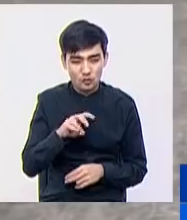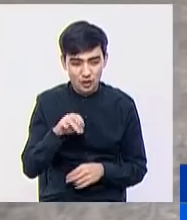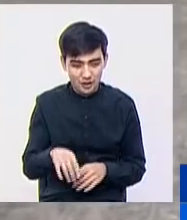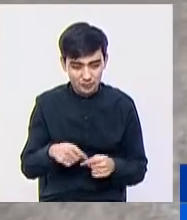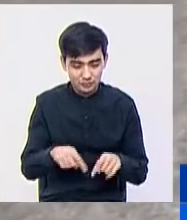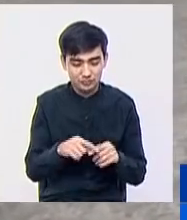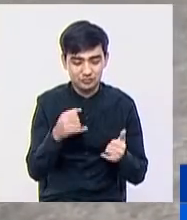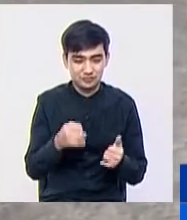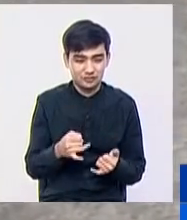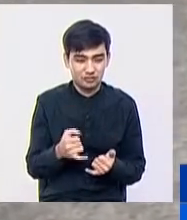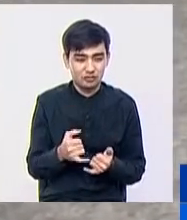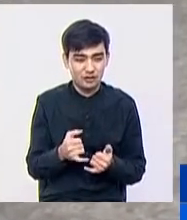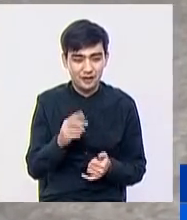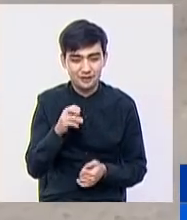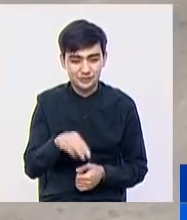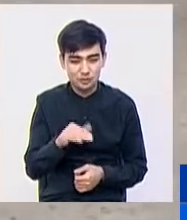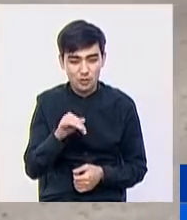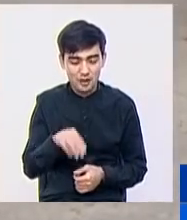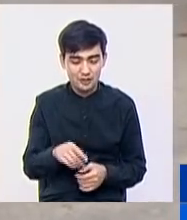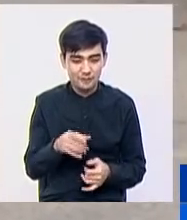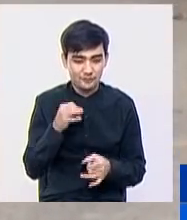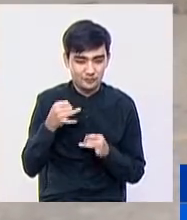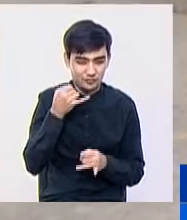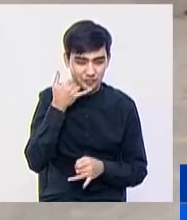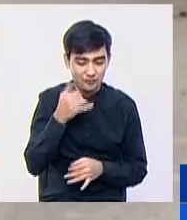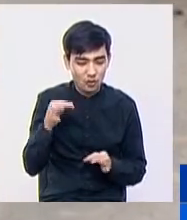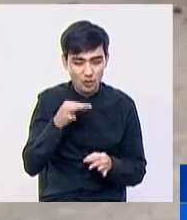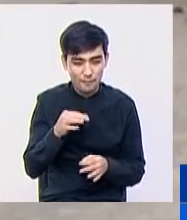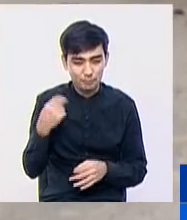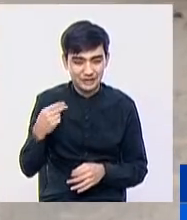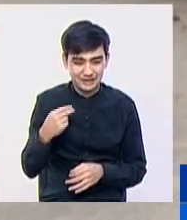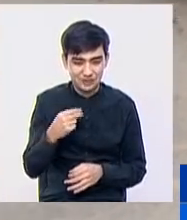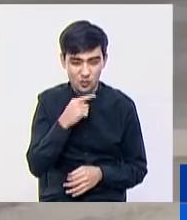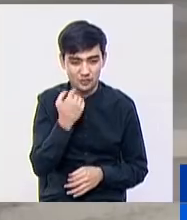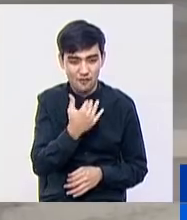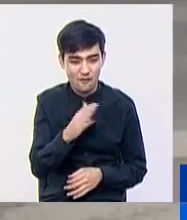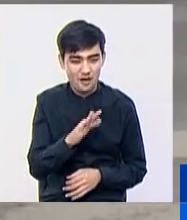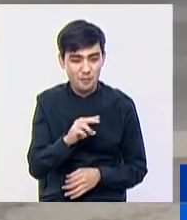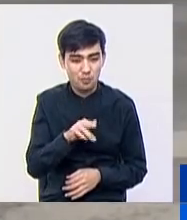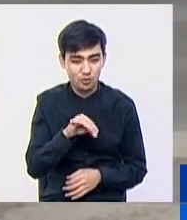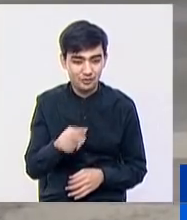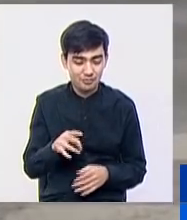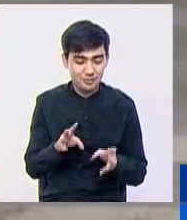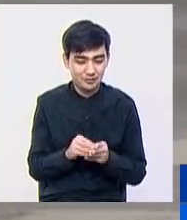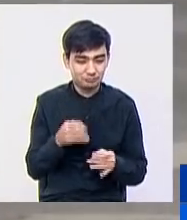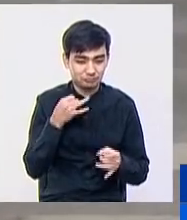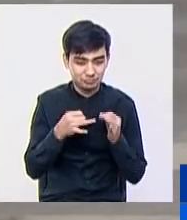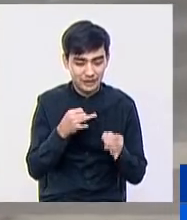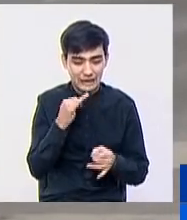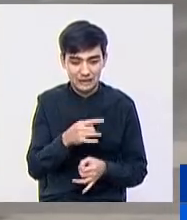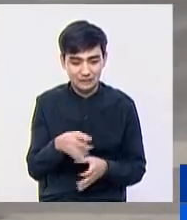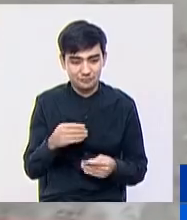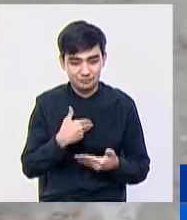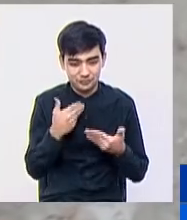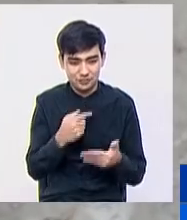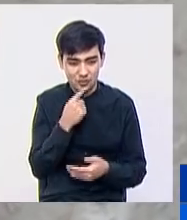же Касым-Жомарт Токаев провел телефонный разговор с президентом Российской Федерации Владимиром Путиным. Глава государства выразил признательность